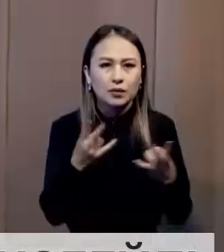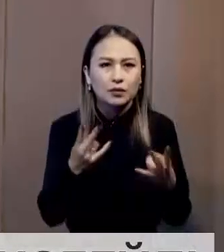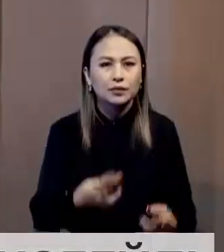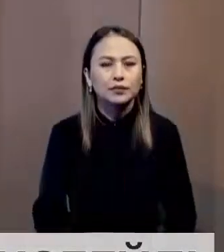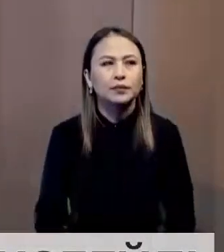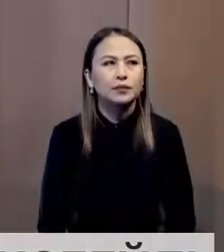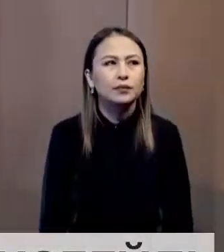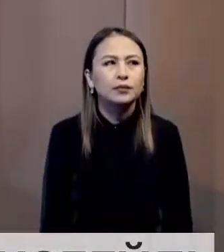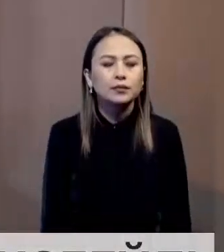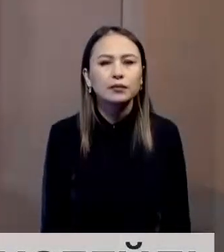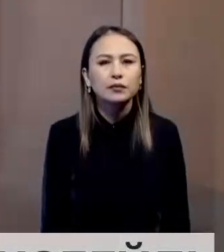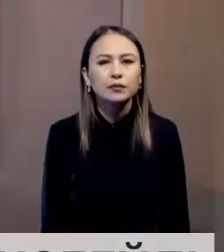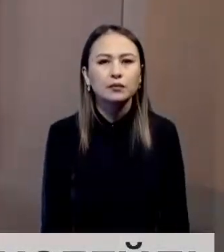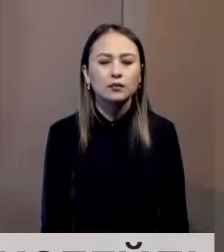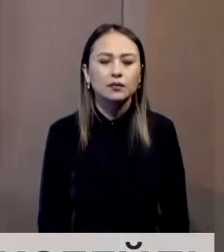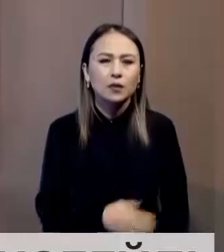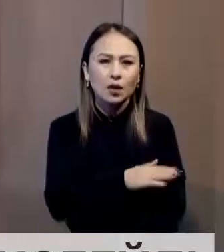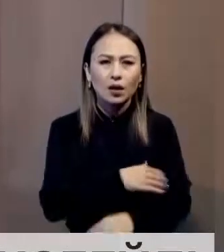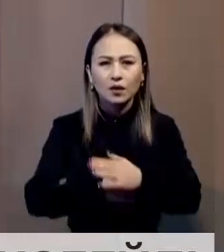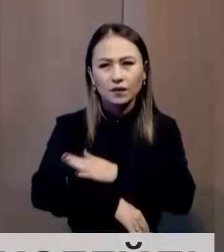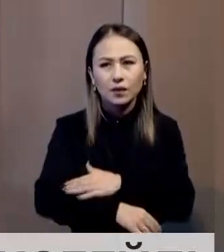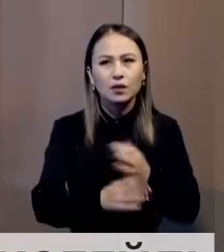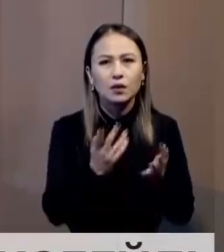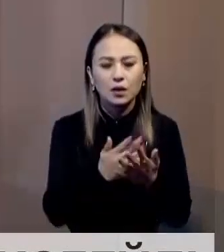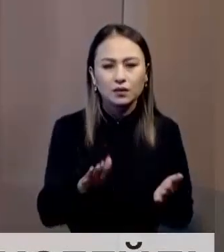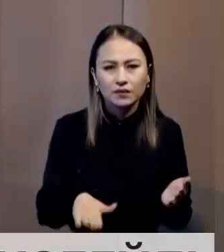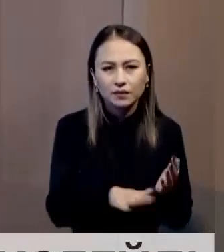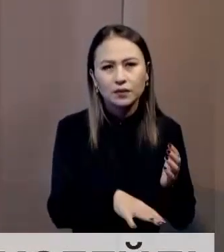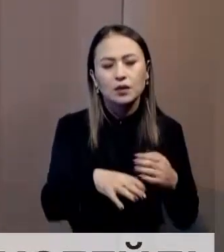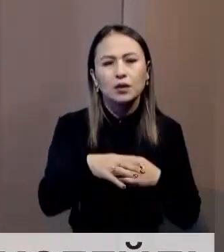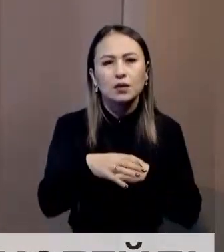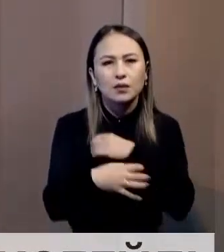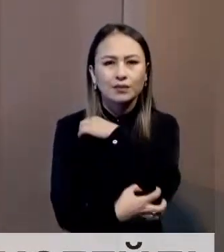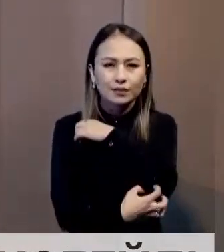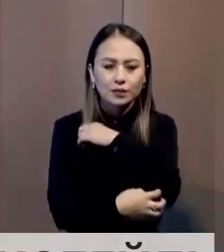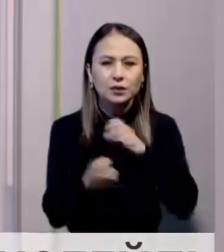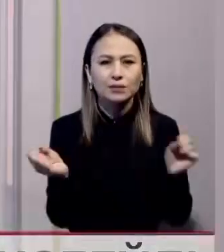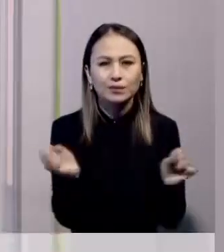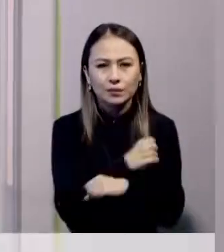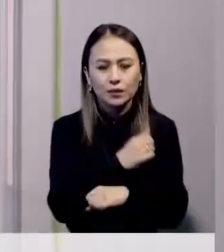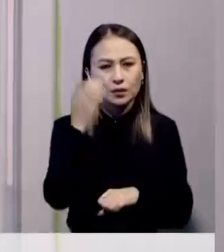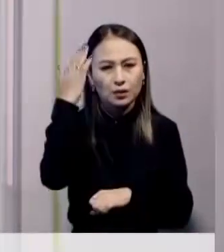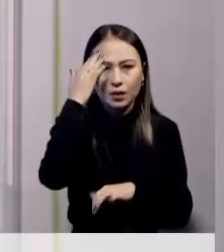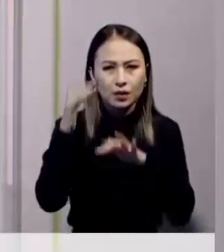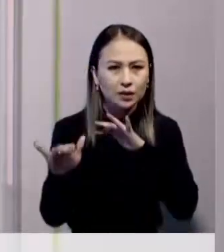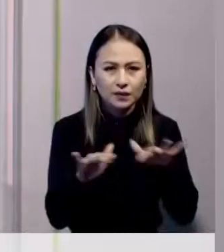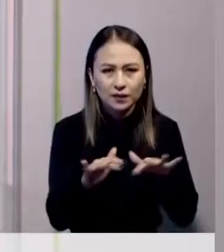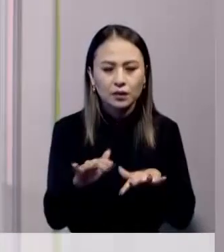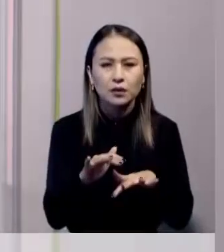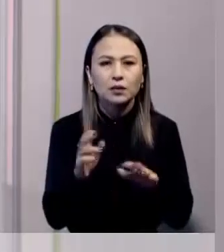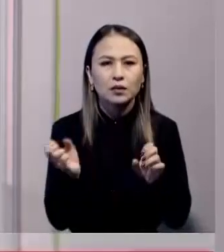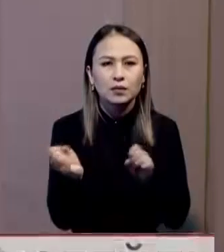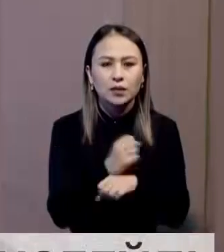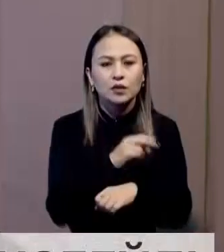Мысалы, шек сынып келеді, шынтақ сүйектері сынып келіп жатқан адамдар бар, иық сүйектері сынады. Сосын жабық бас ми жарақатымен келіп жатыр адамдар.